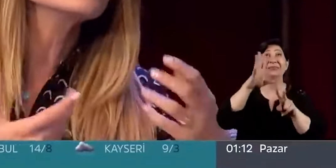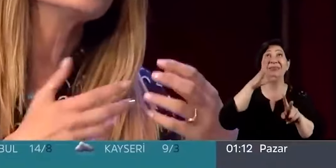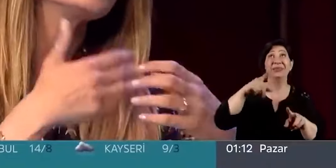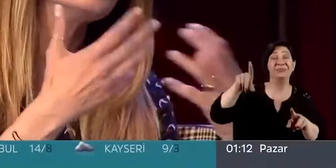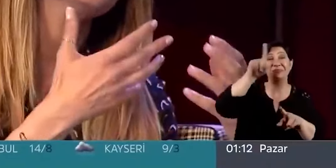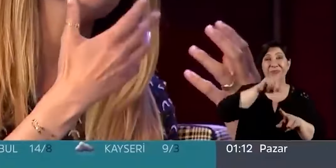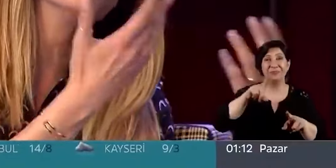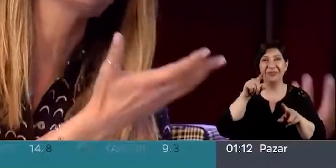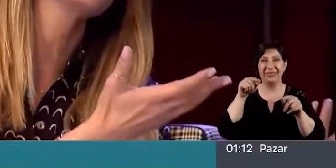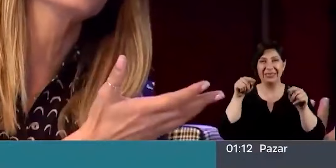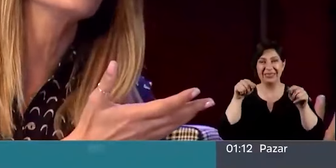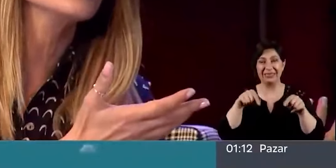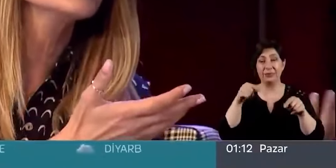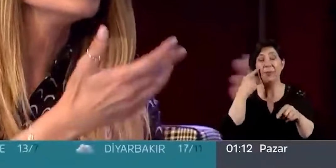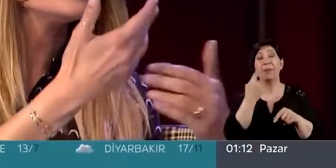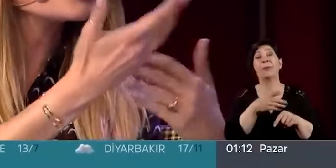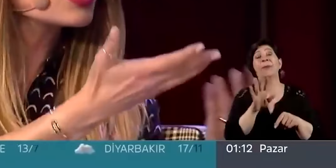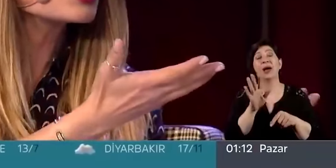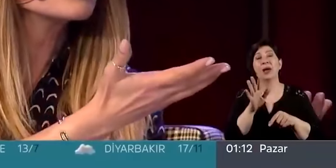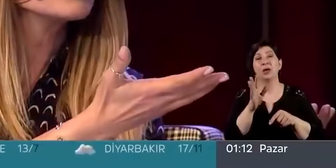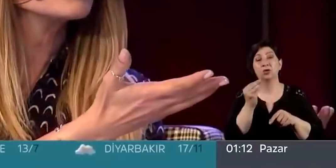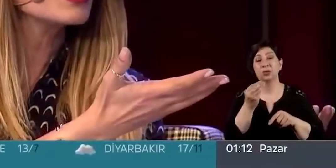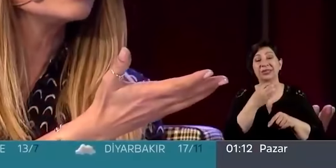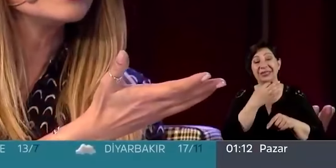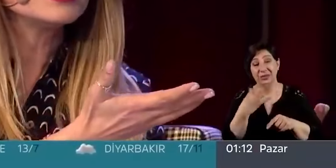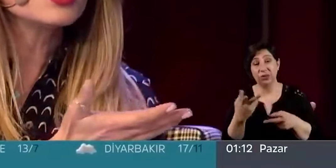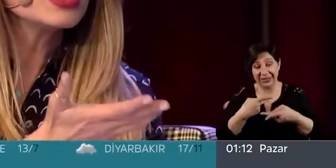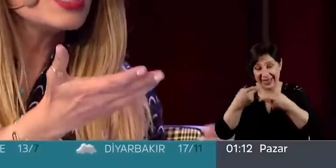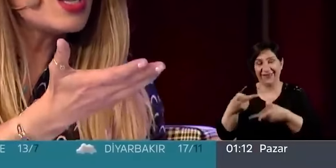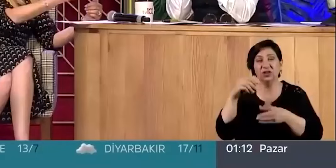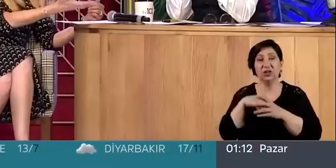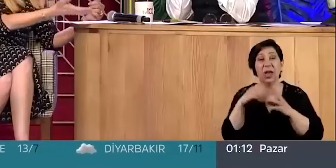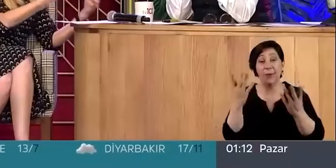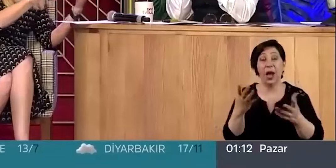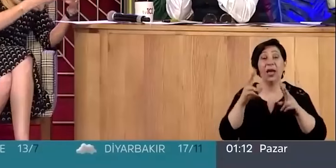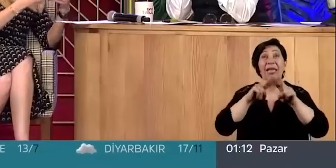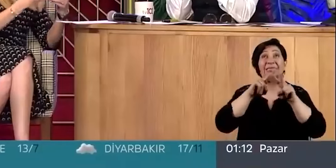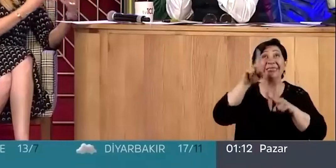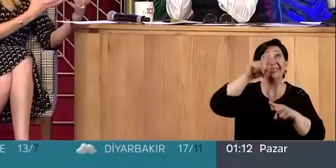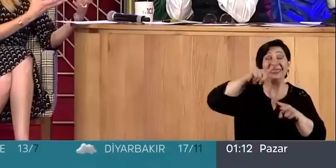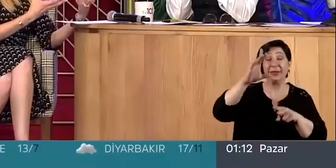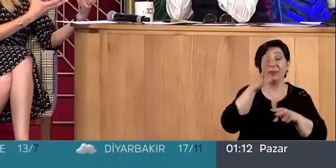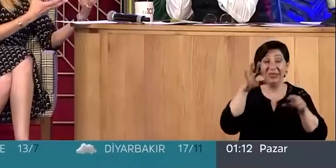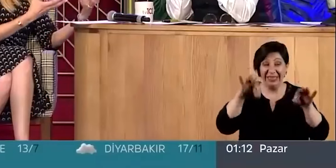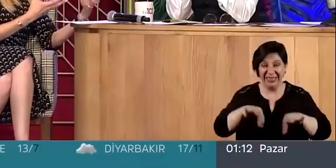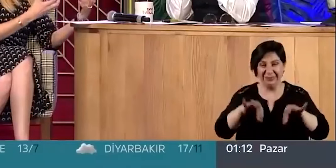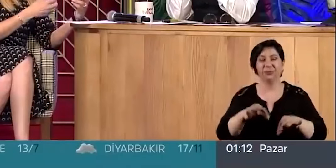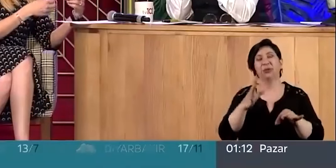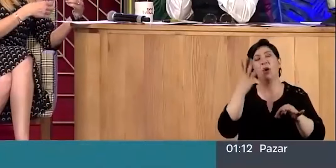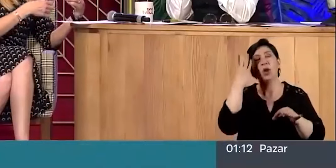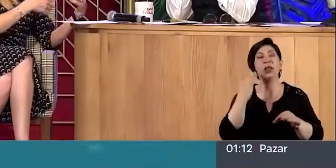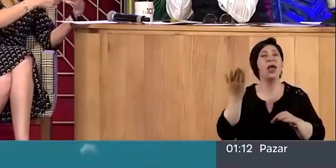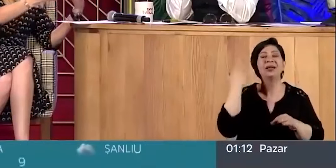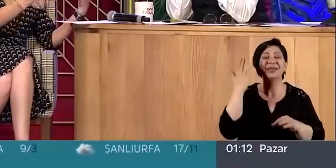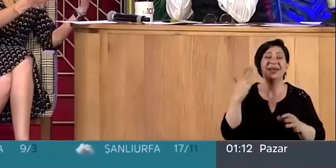özellikle astrolojiye şimdi bakma sen Okan. Hani çok teşekkür ediyorum davet ettiğin için. Astrolojiye şimdi astroloji demeye başladık.